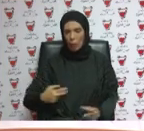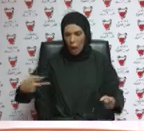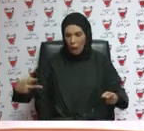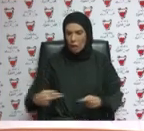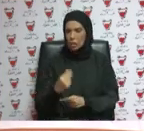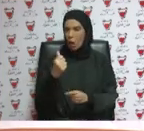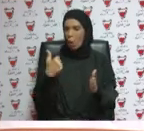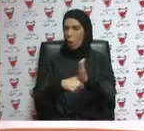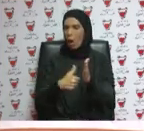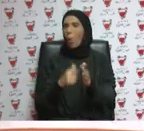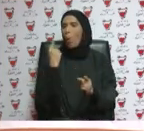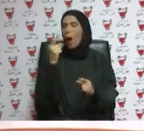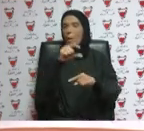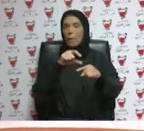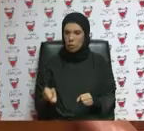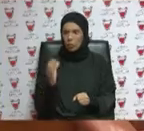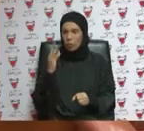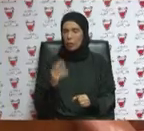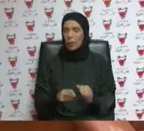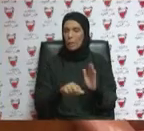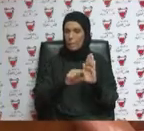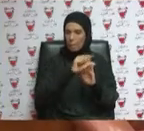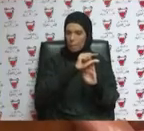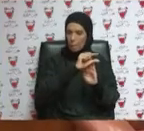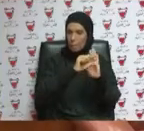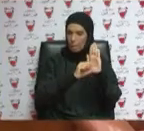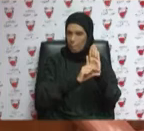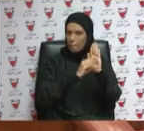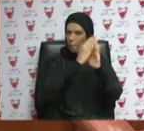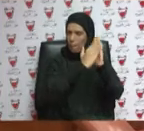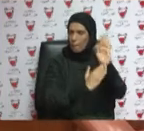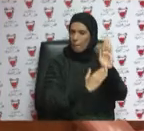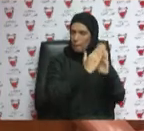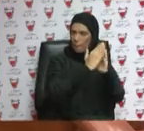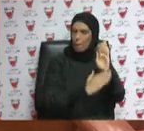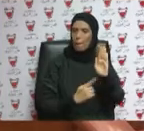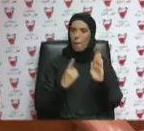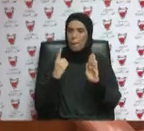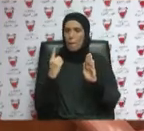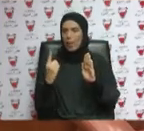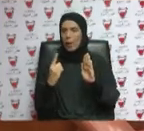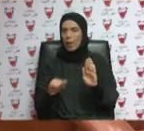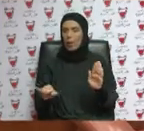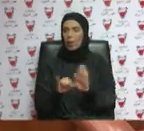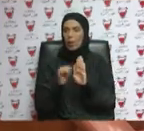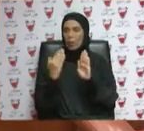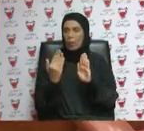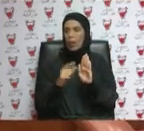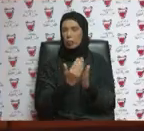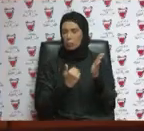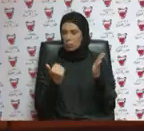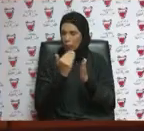راتبه 1% لدعم صندوق التأمين ضد التعطل. اليوم البحريني أثبت للكل